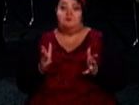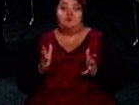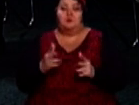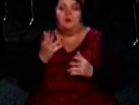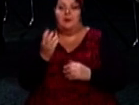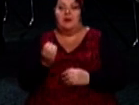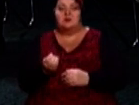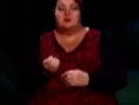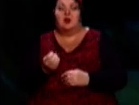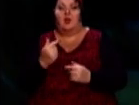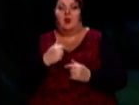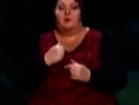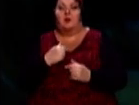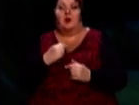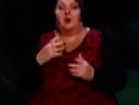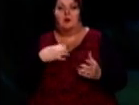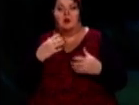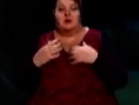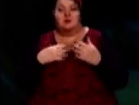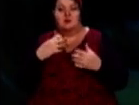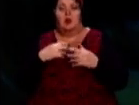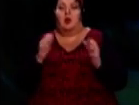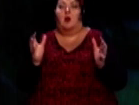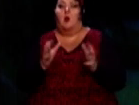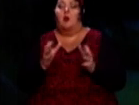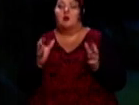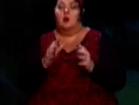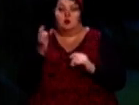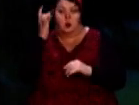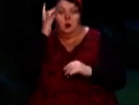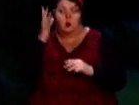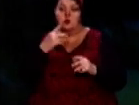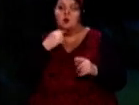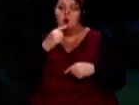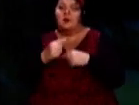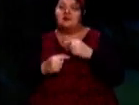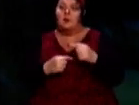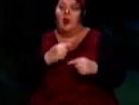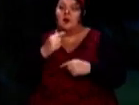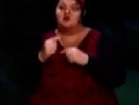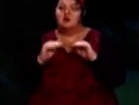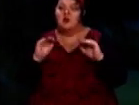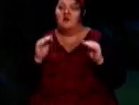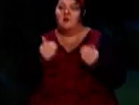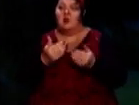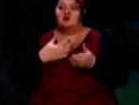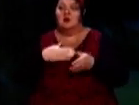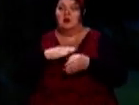Ще ми опікуємося охороною культурної спадщини, але в межах наших повноважень. Скажімо так,